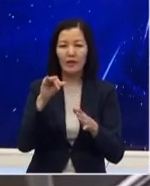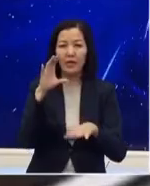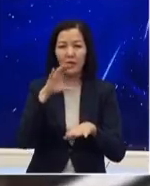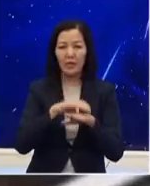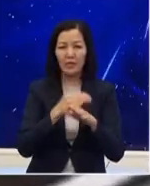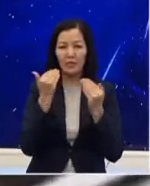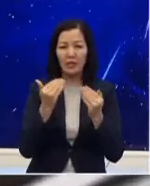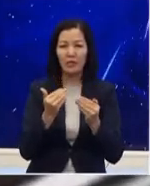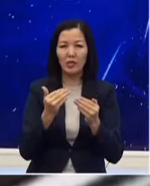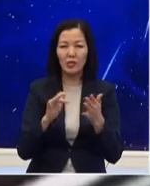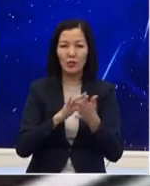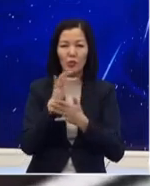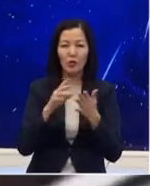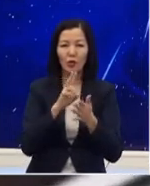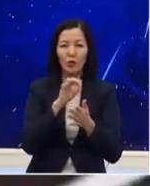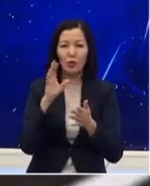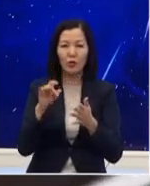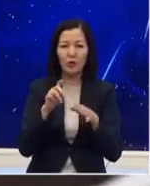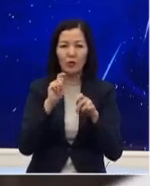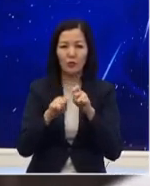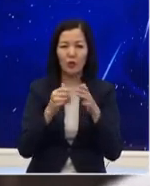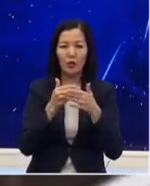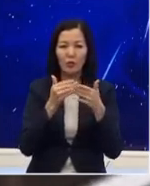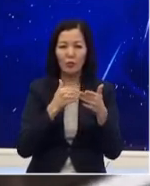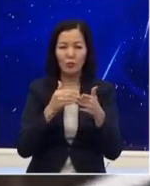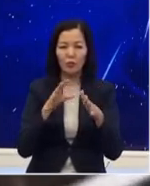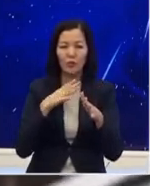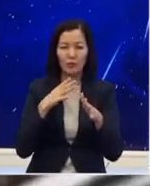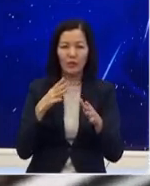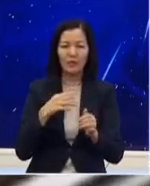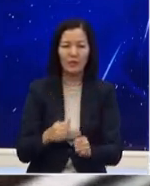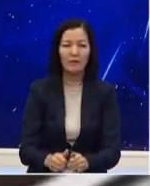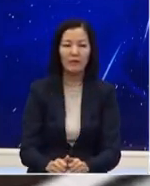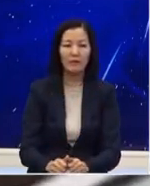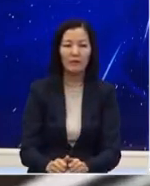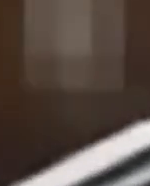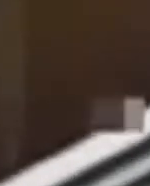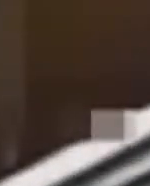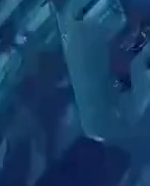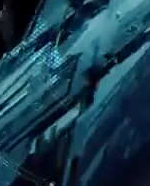департамента полиции города Нур-Султан. Проводится досудебное расследование.